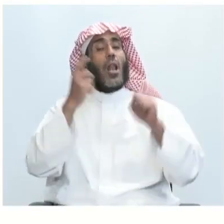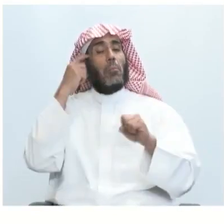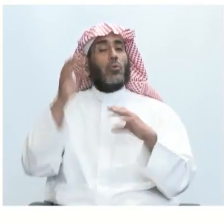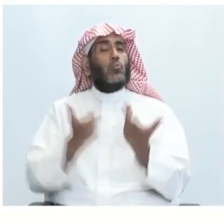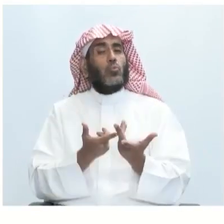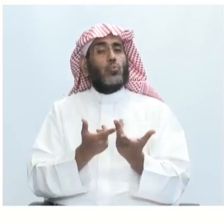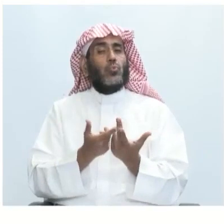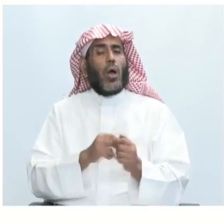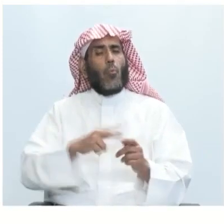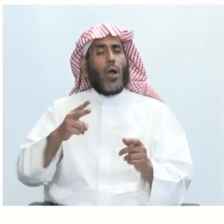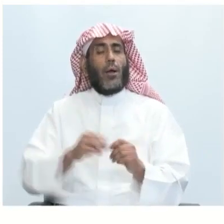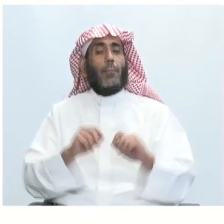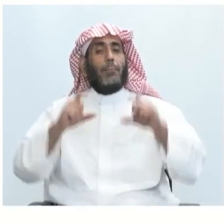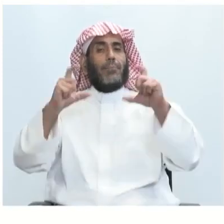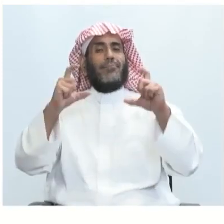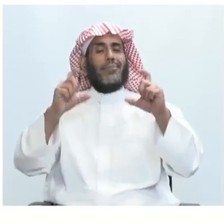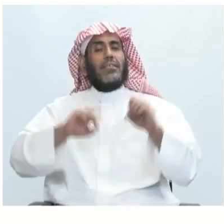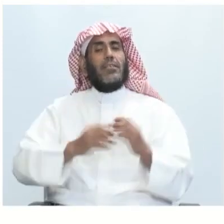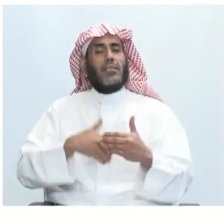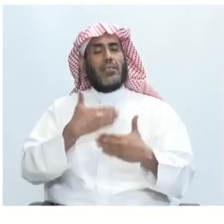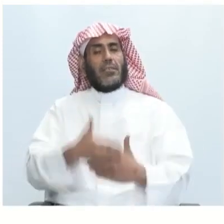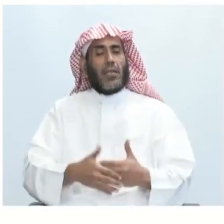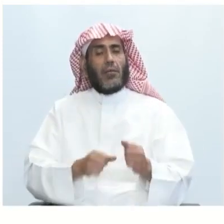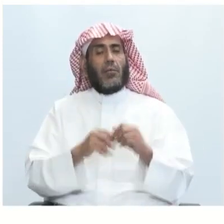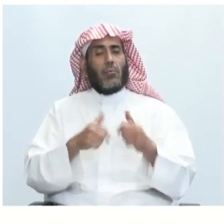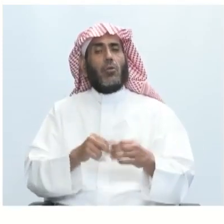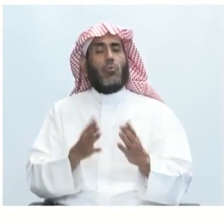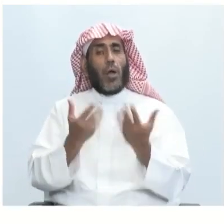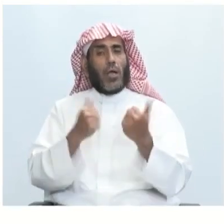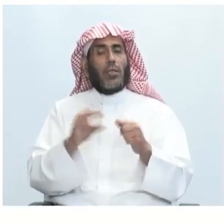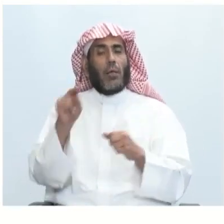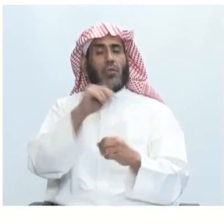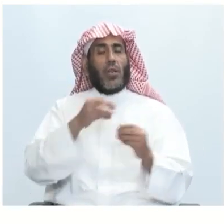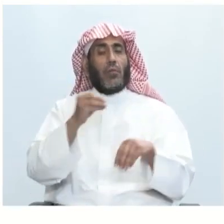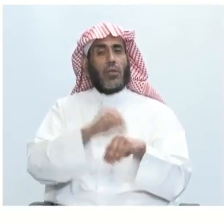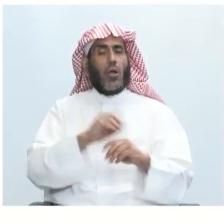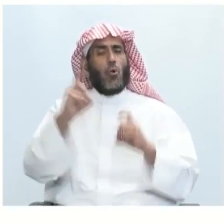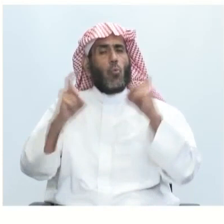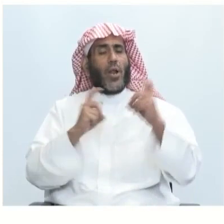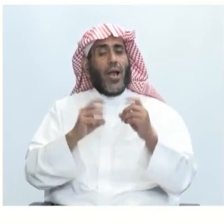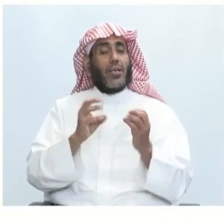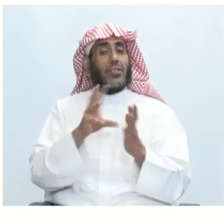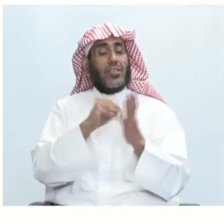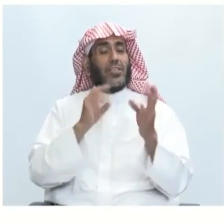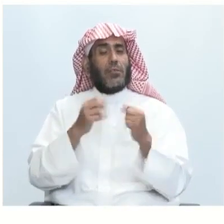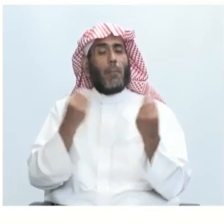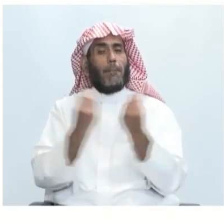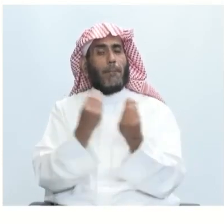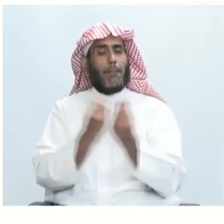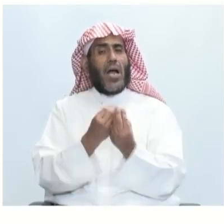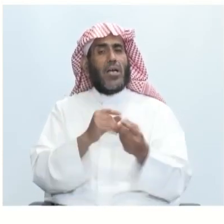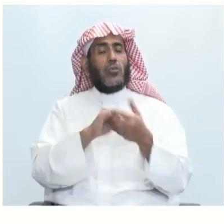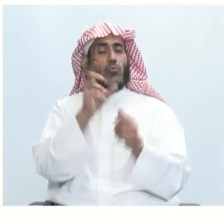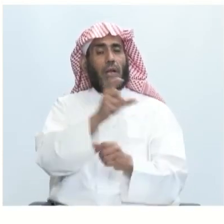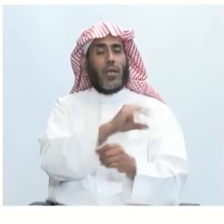منطقي بين قوسين استكمل ثم اعطي امثله اضافيه وناقش استنتاجاتك مع زملائك